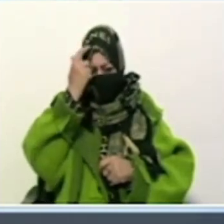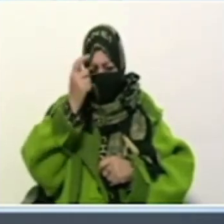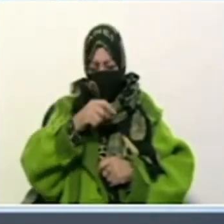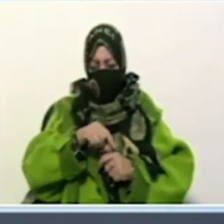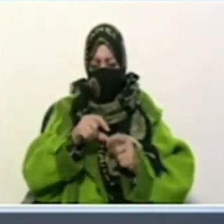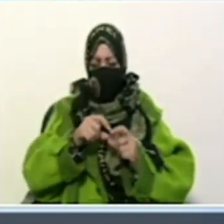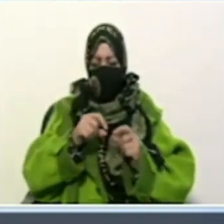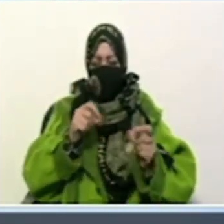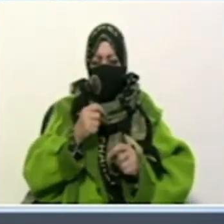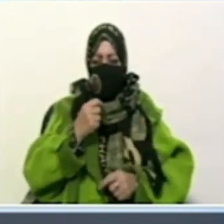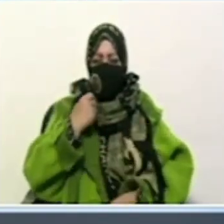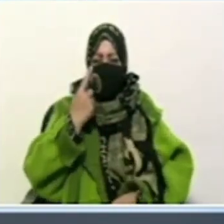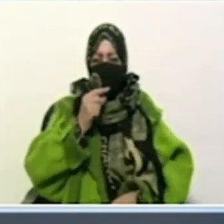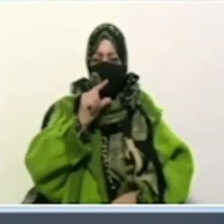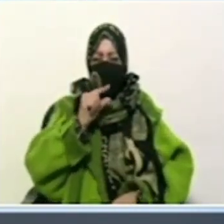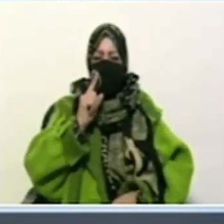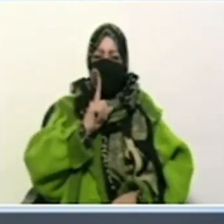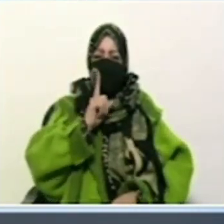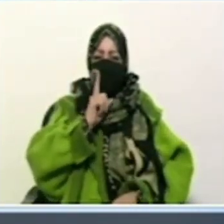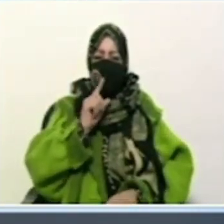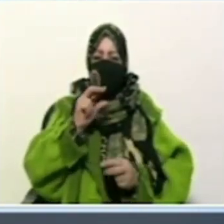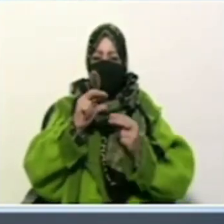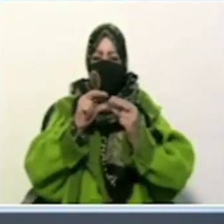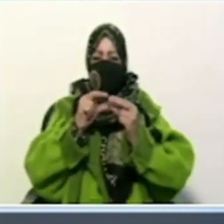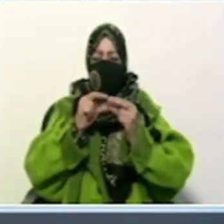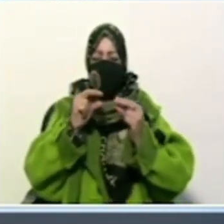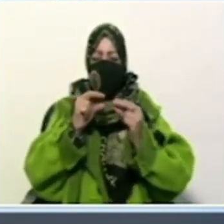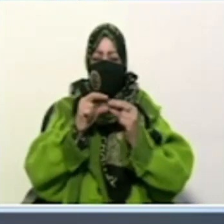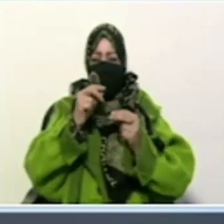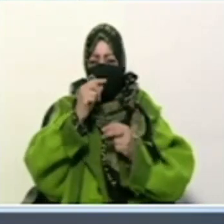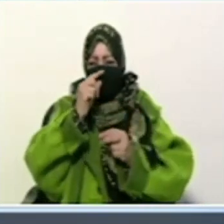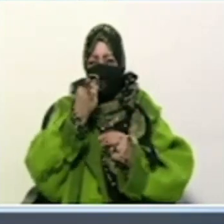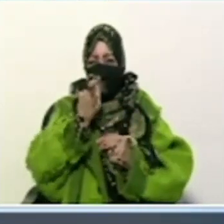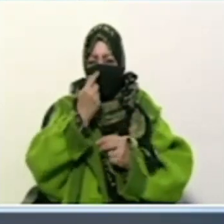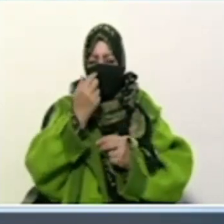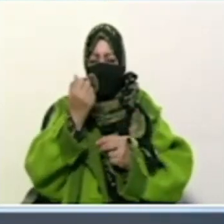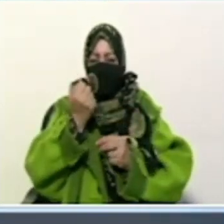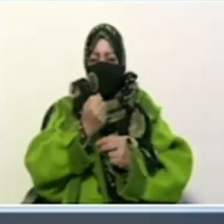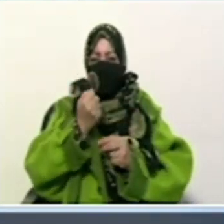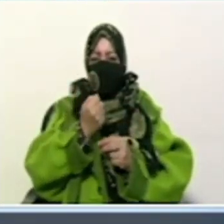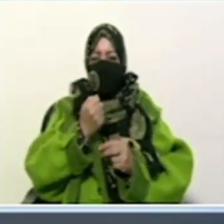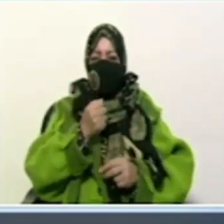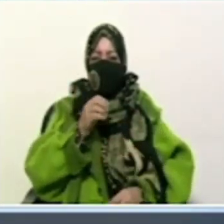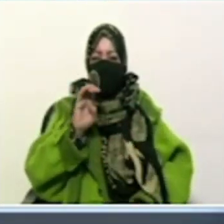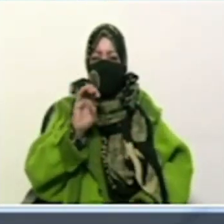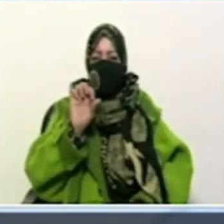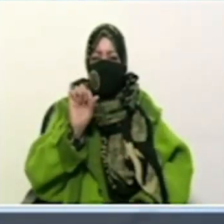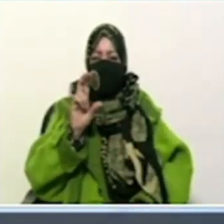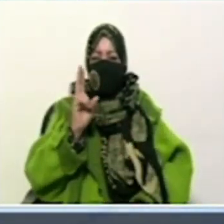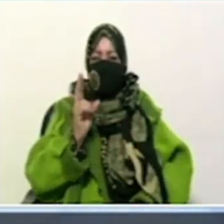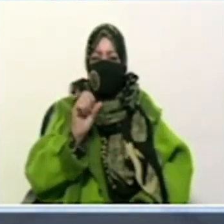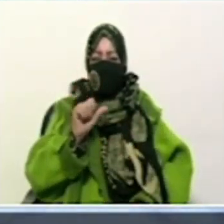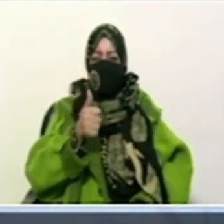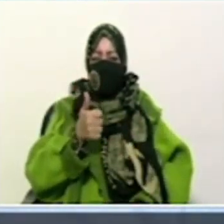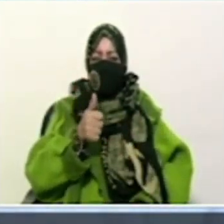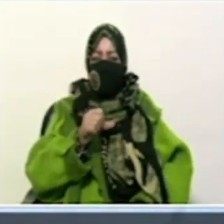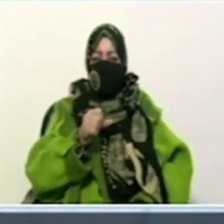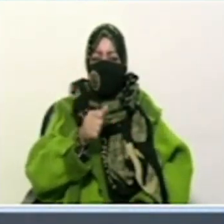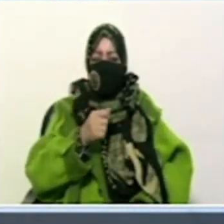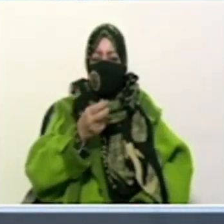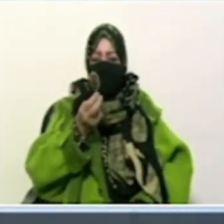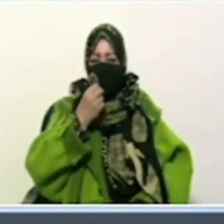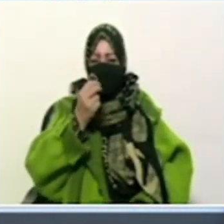هي في استعمالها في الطعام إذا بدرجة إذا كان يترتب عليه تغييب للعقل أو تأثير فيه وإفساد